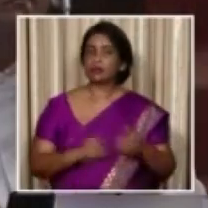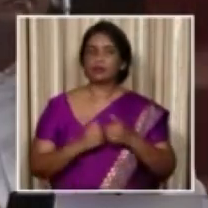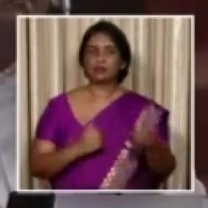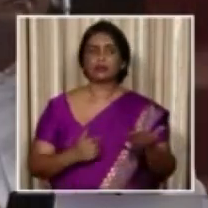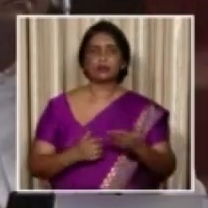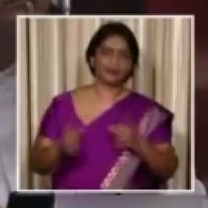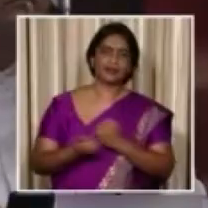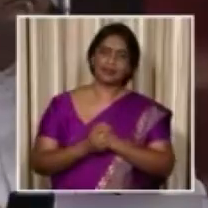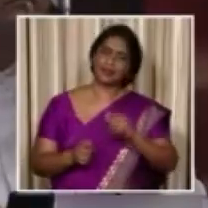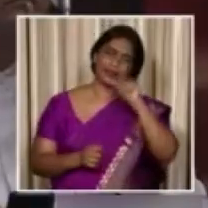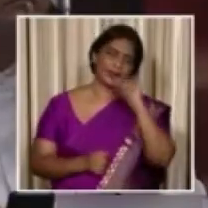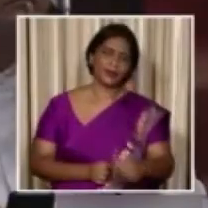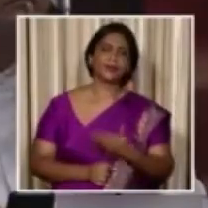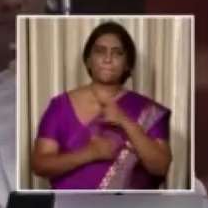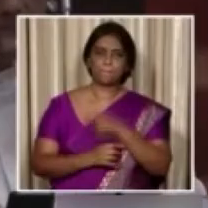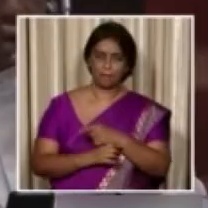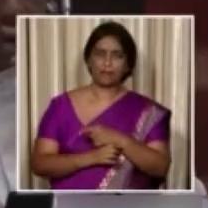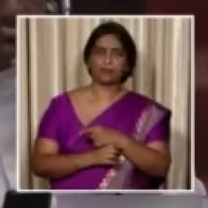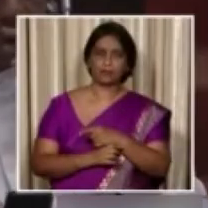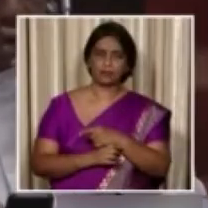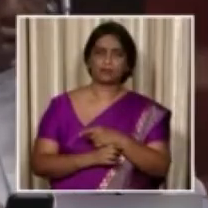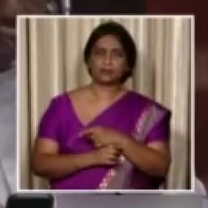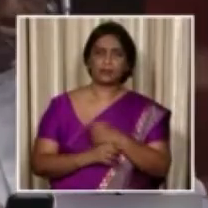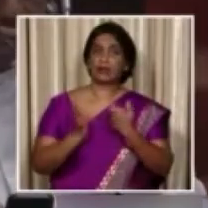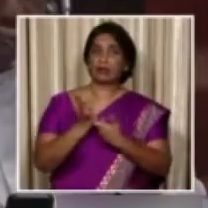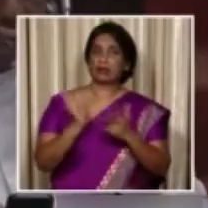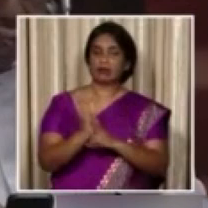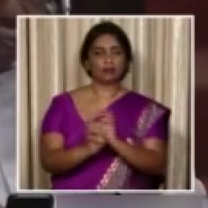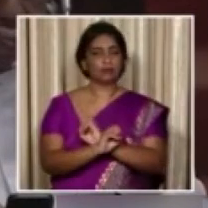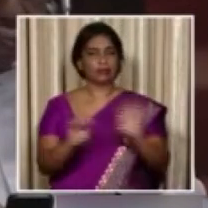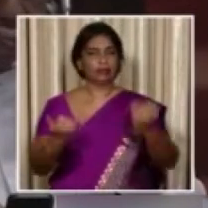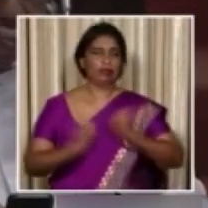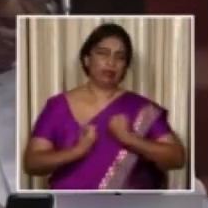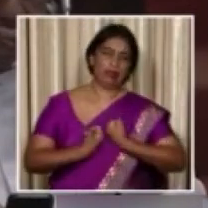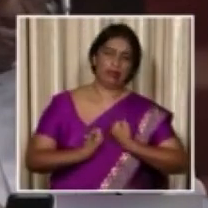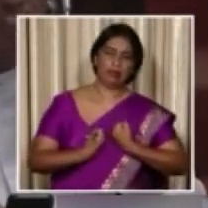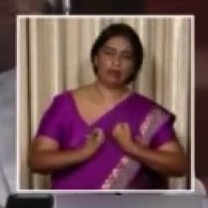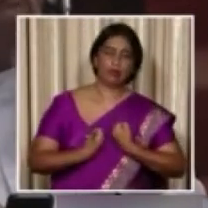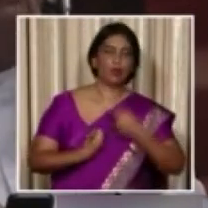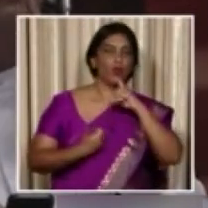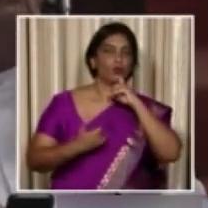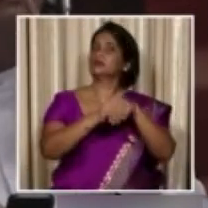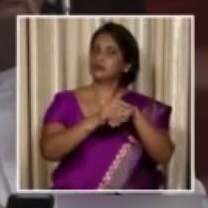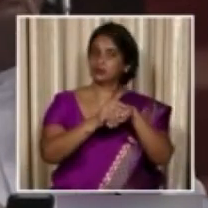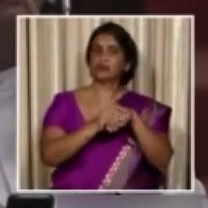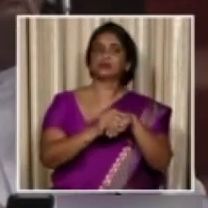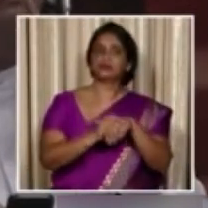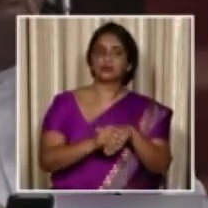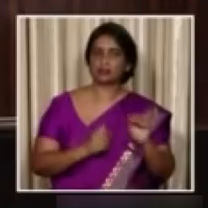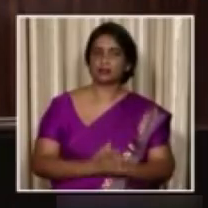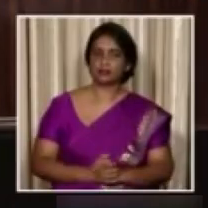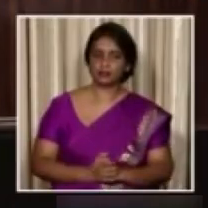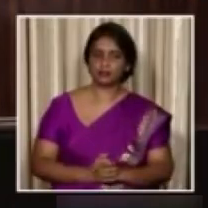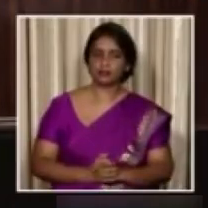විතිකරු නිදහස් කරන්න. ඉතාමත් පැහැදිලි. දැන් මේ ටීවී එක හරහා දුන්න පාපෝචාරණය උසාවියේ දැම්මහම විතිකරු